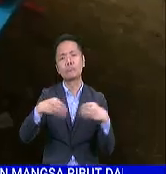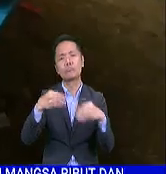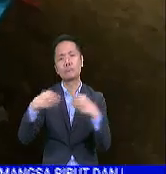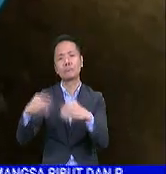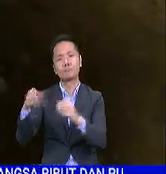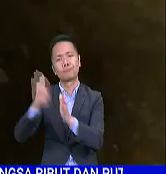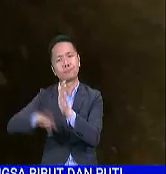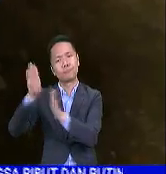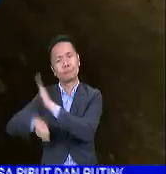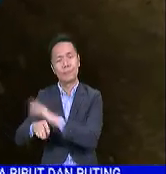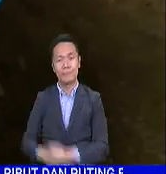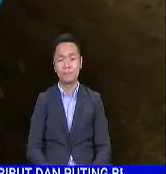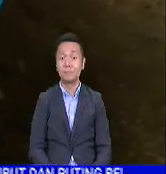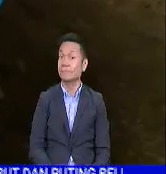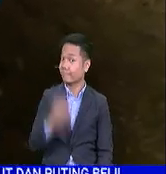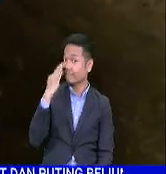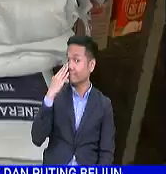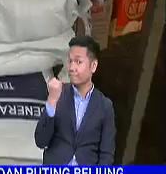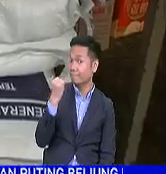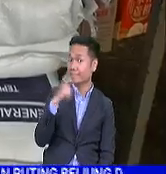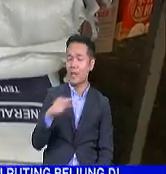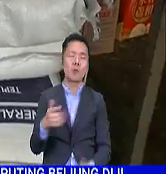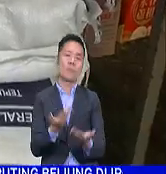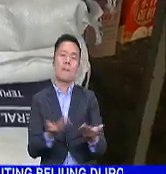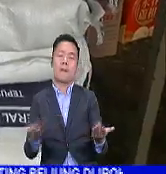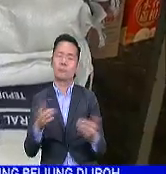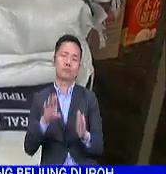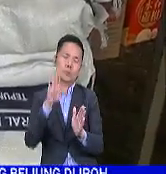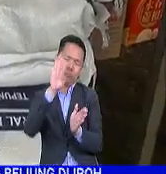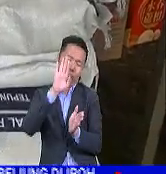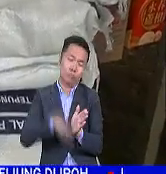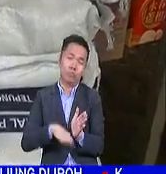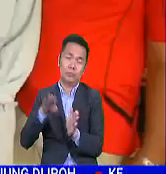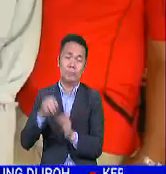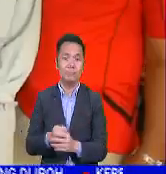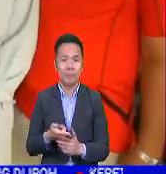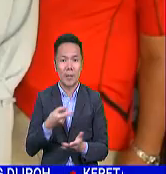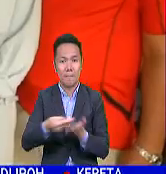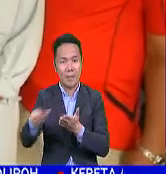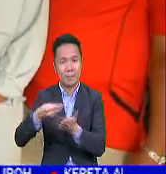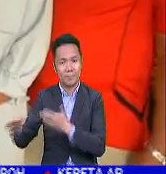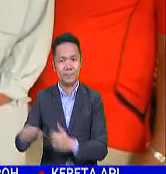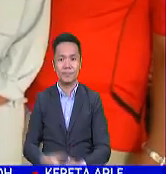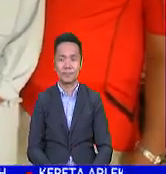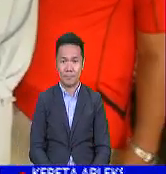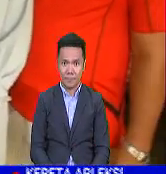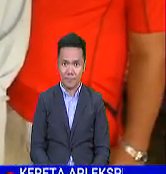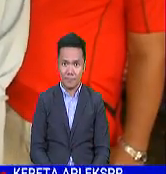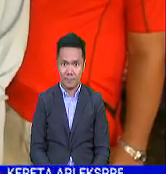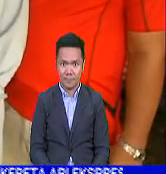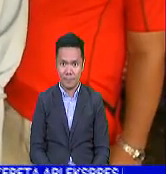Ia juga bagi membolehkan rakyat menikmati harga barang keperluan yang rendah. Kami ketua kaum atau ketua masyarakat